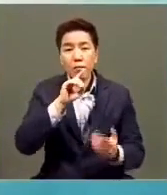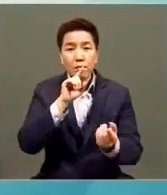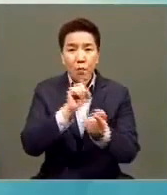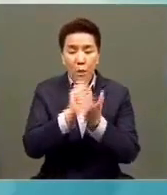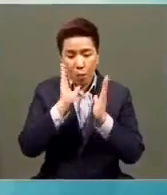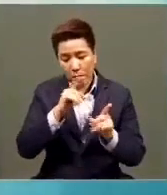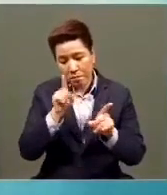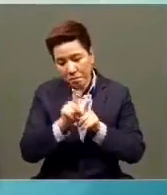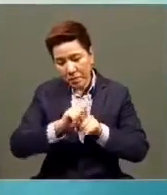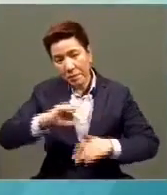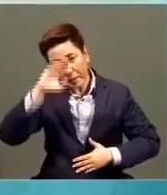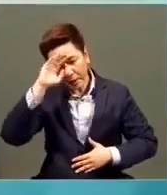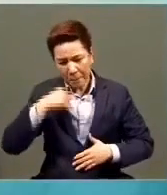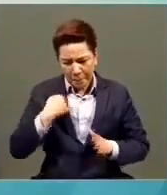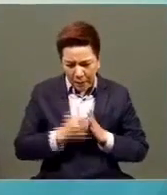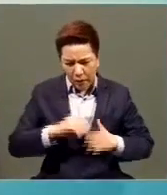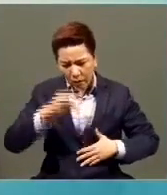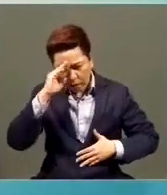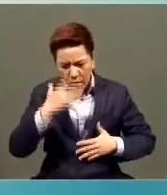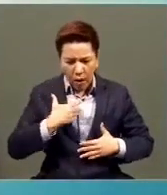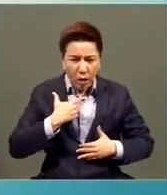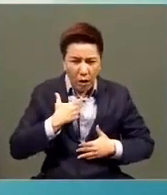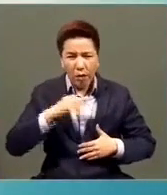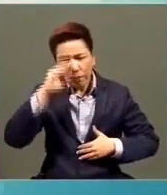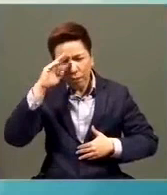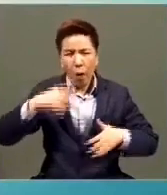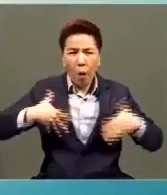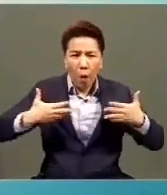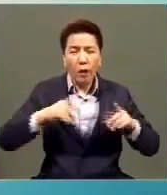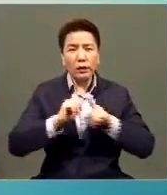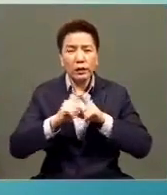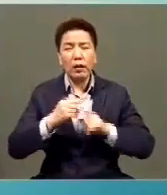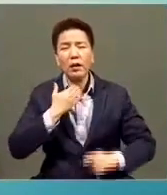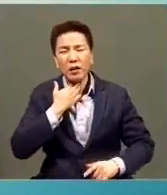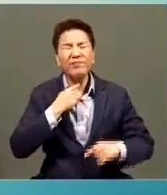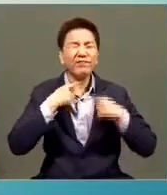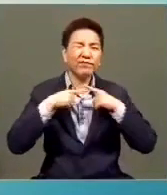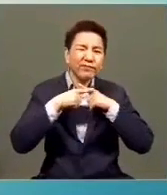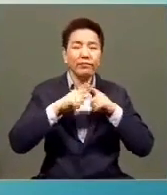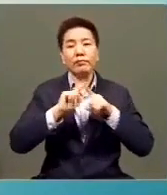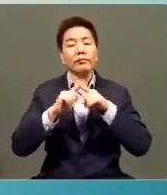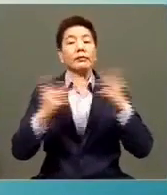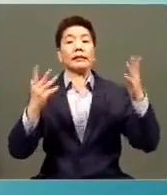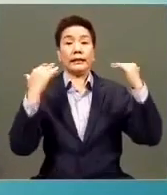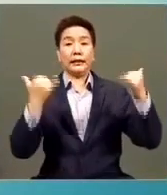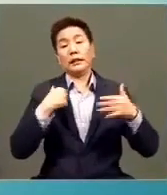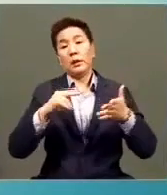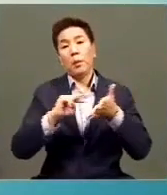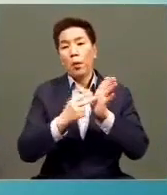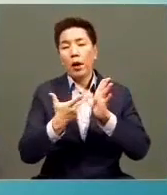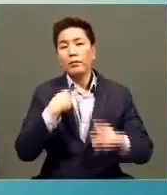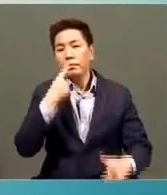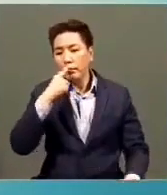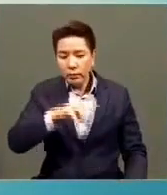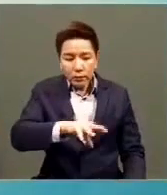มีผู้ที่มีอาการผิดปกติอย่างที่เราพยายามรณรงค์นะคะมีไข้ไอเจ็บคอหรือว่าอาจจะมีเรื่องของจ